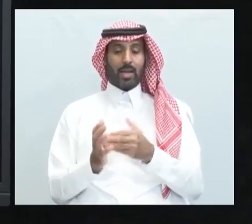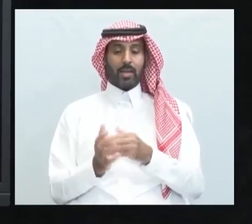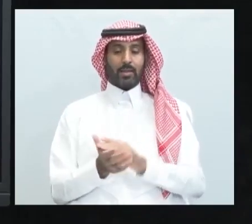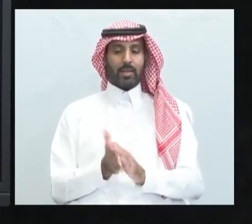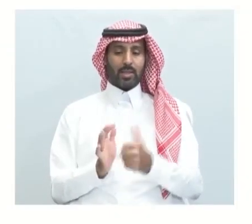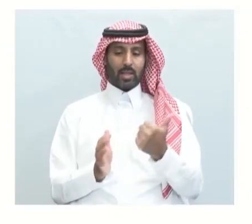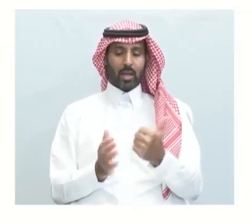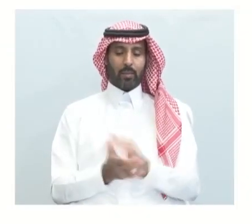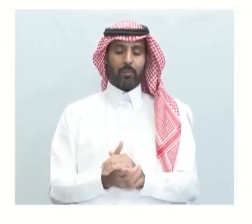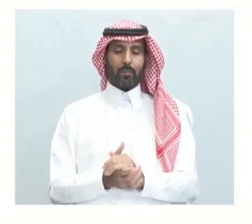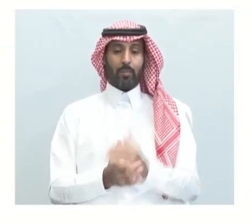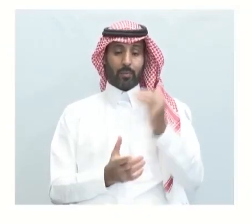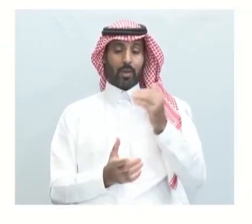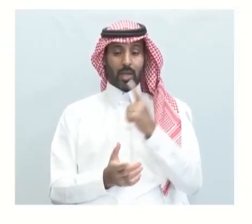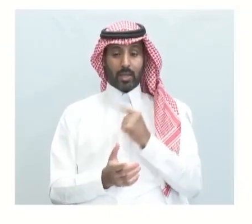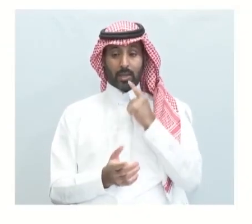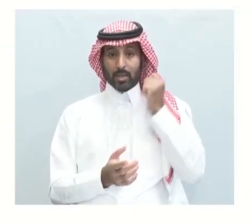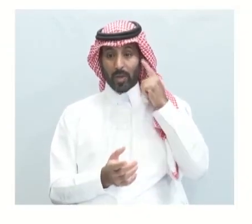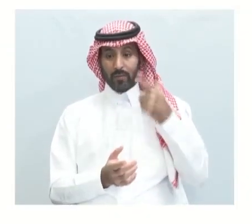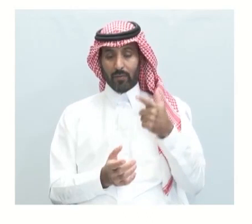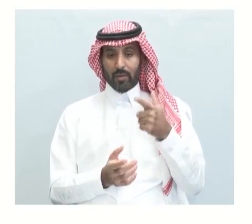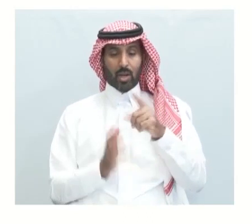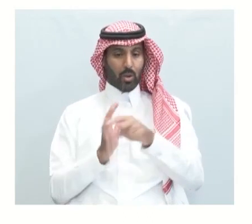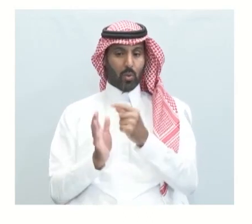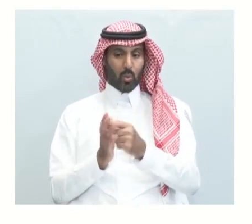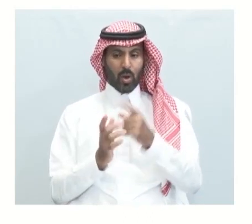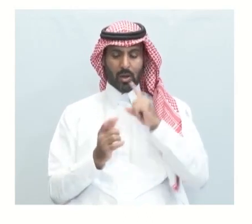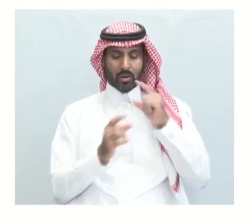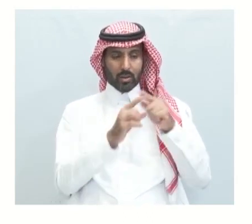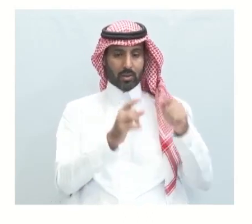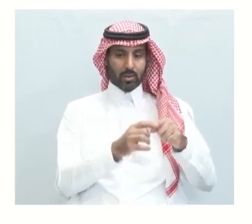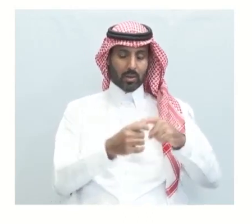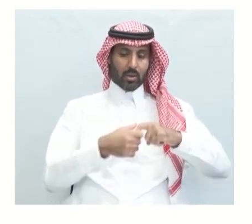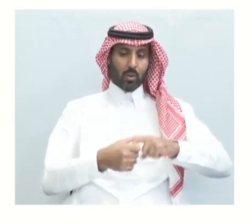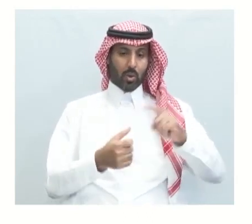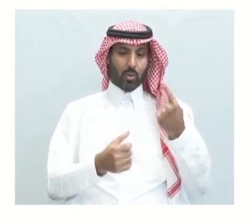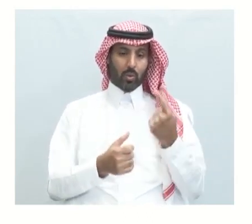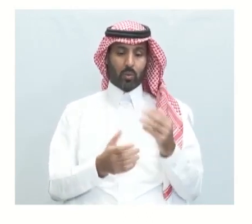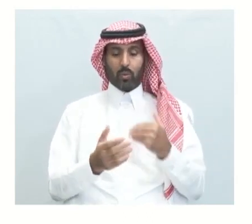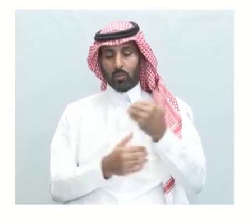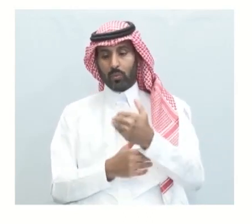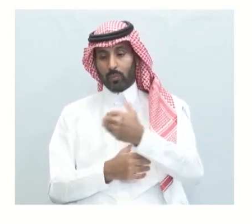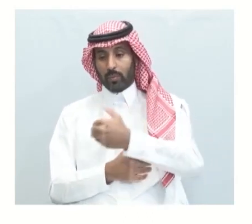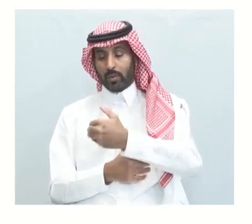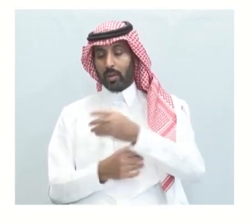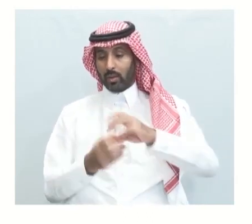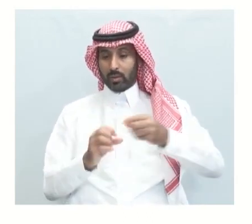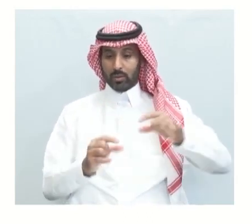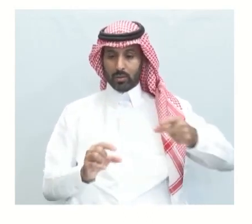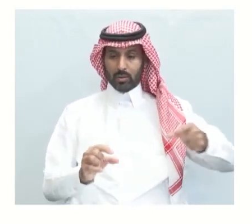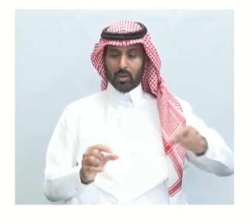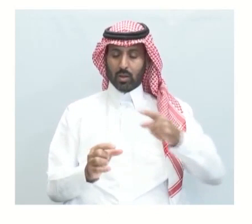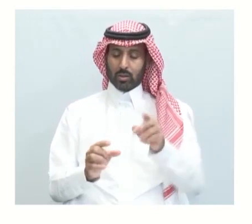السادسه اذا نحتاج الى معرفه عنوان العقده الاولى ثم تتبع سلسله العقد